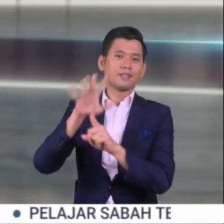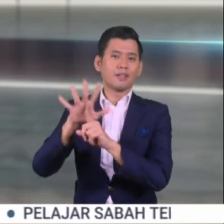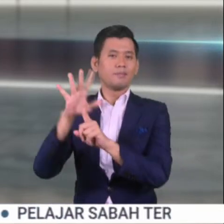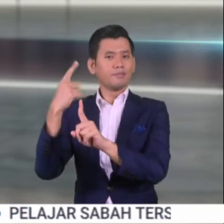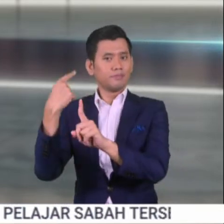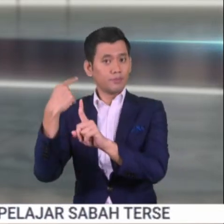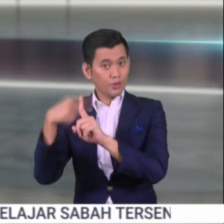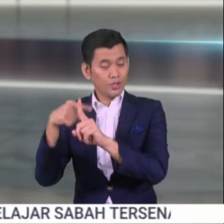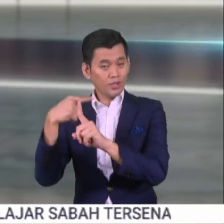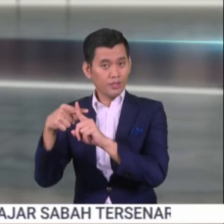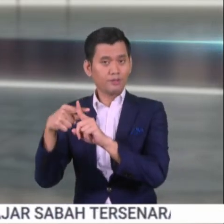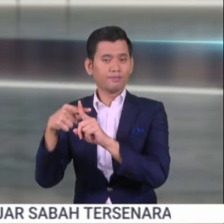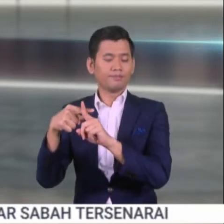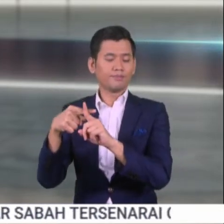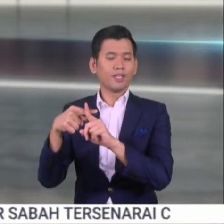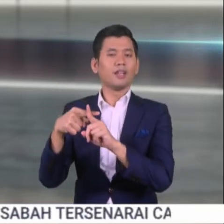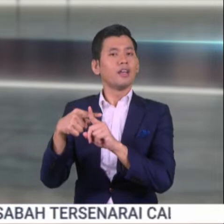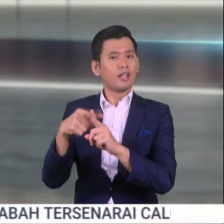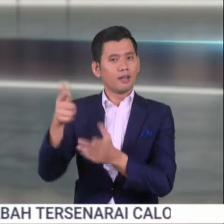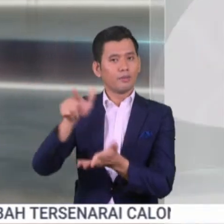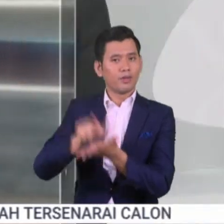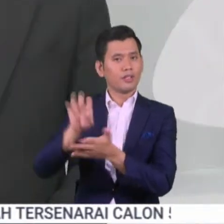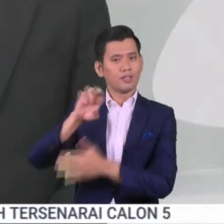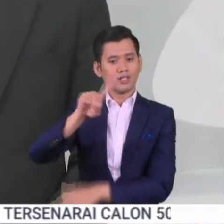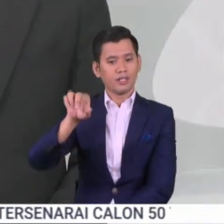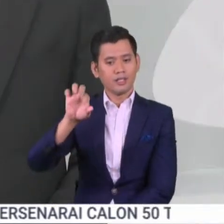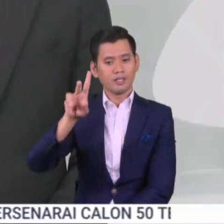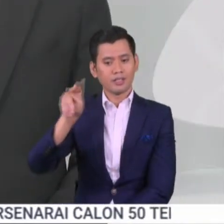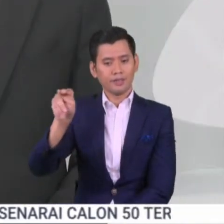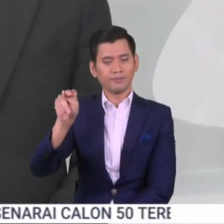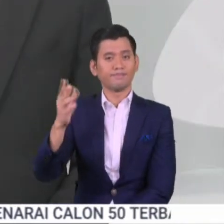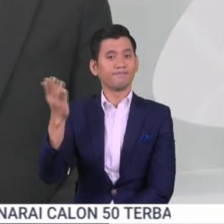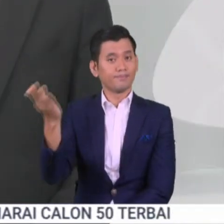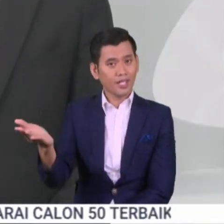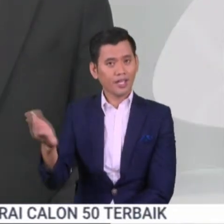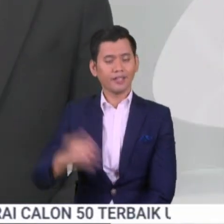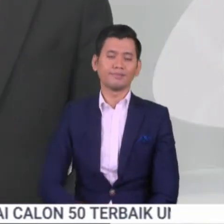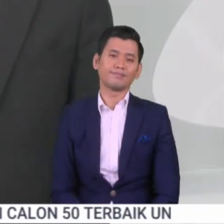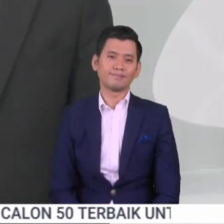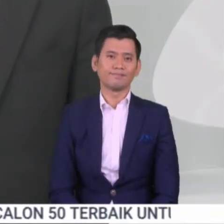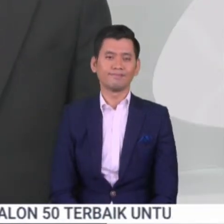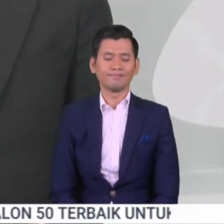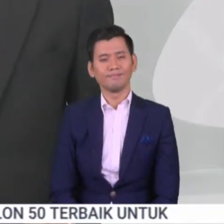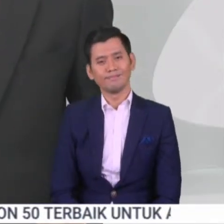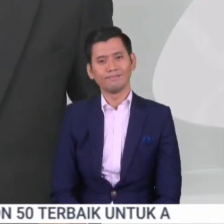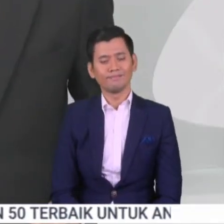positif. Laporan lanjut bersama Syariza Mawang.